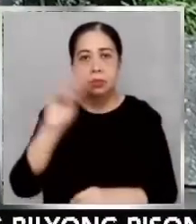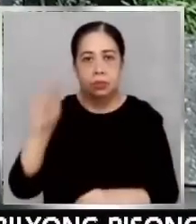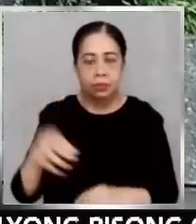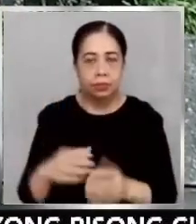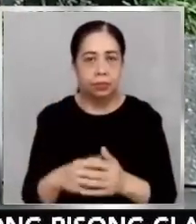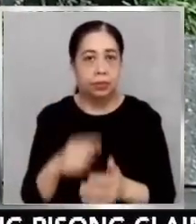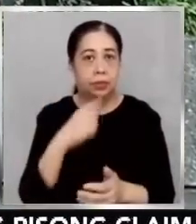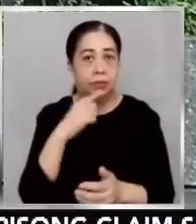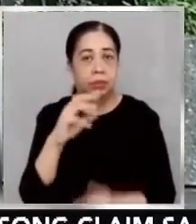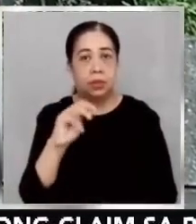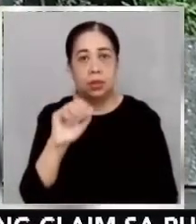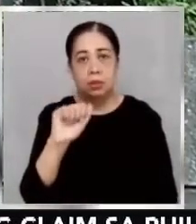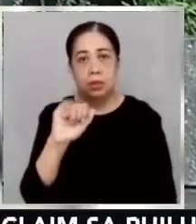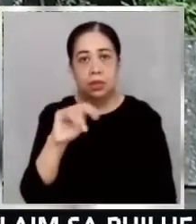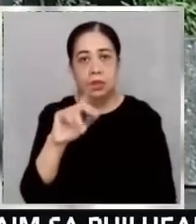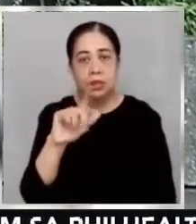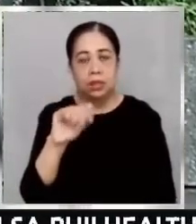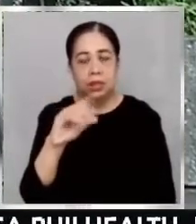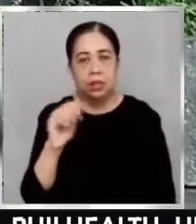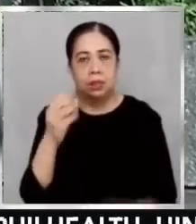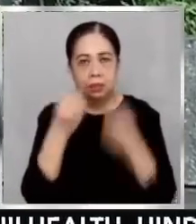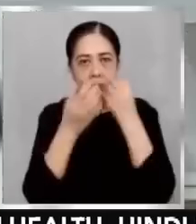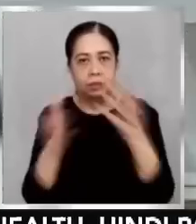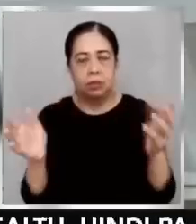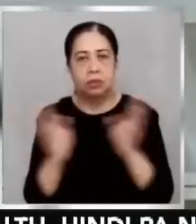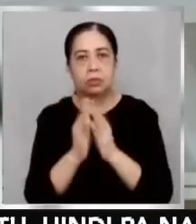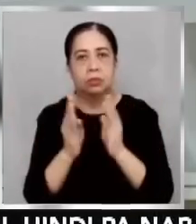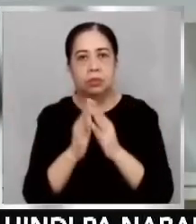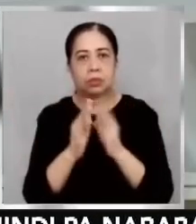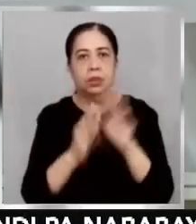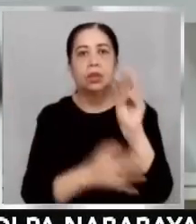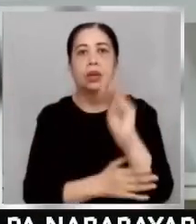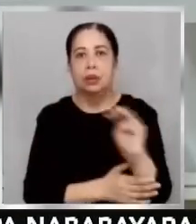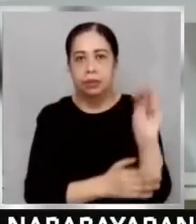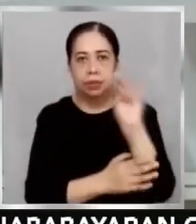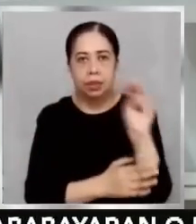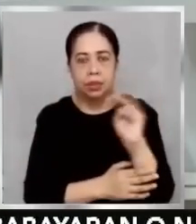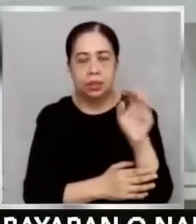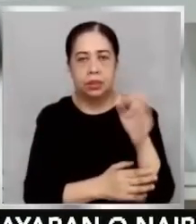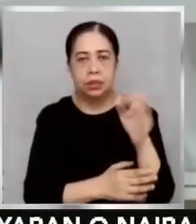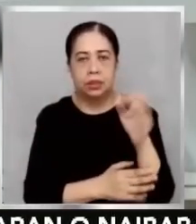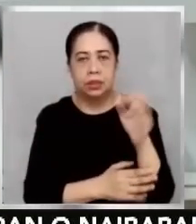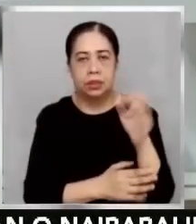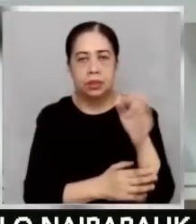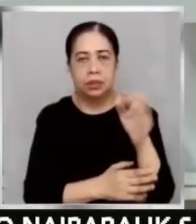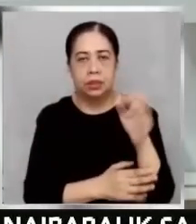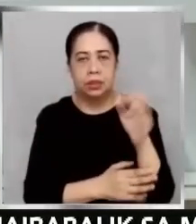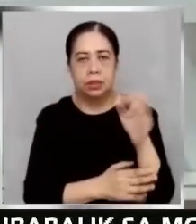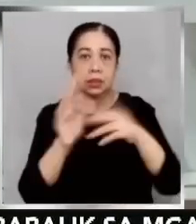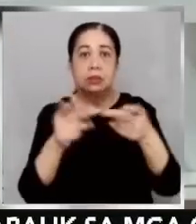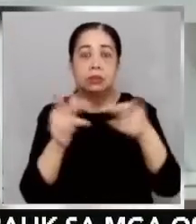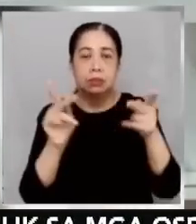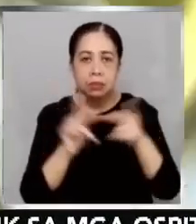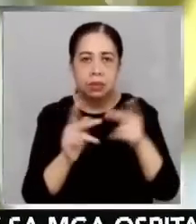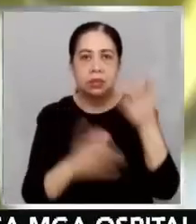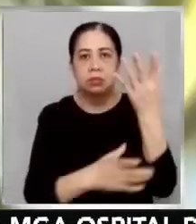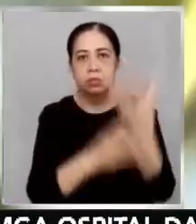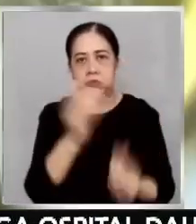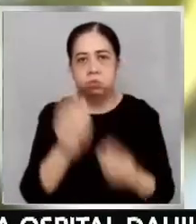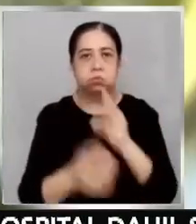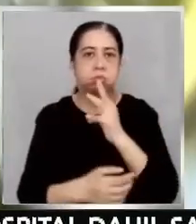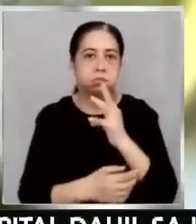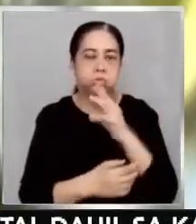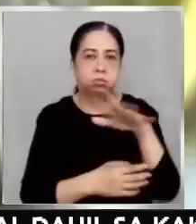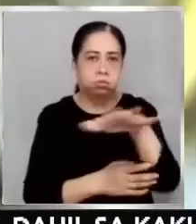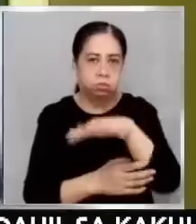Maynilad, ilalatag nila sa isang press conference sa Lunes ang pinalalistahan ng mga lugar na apektado ng water interruption.